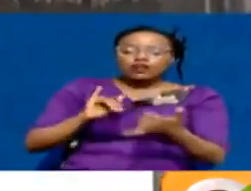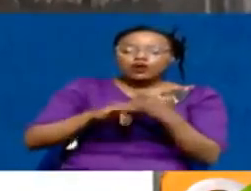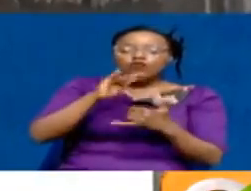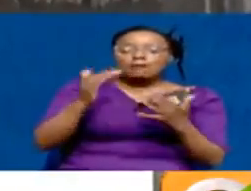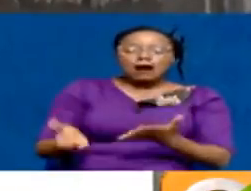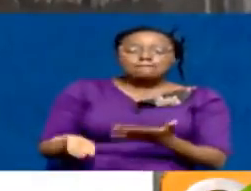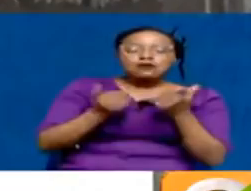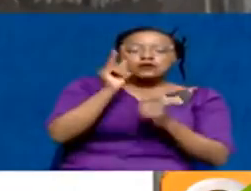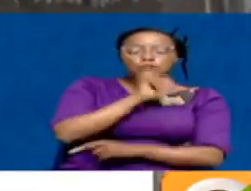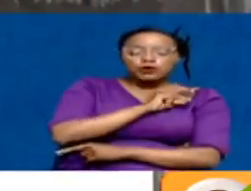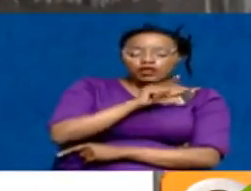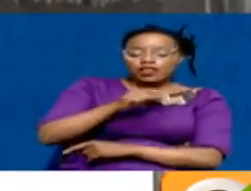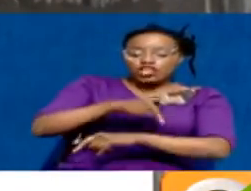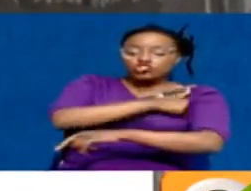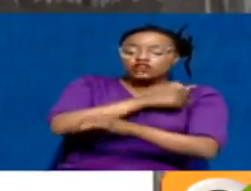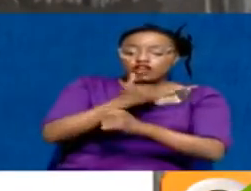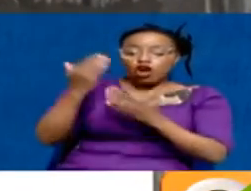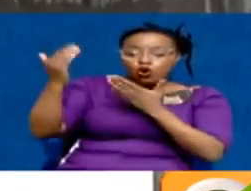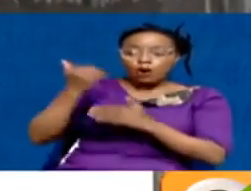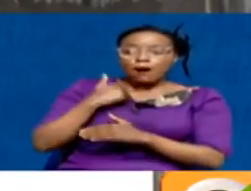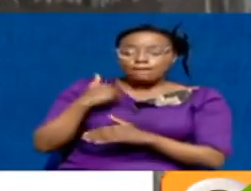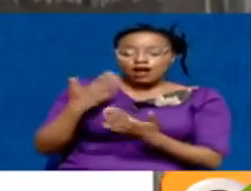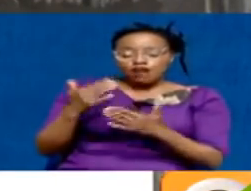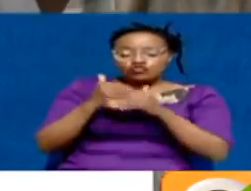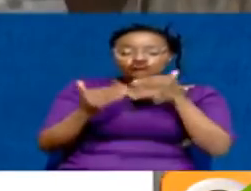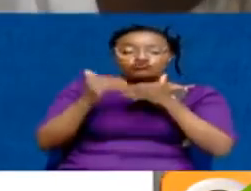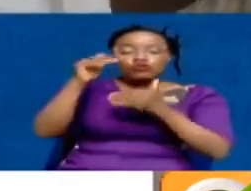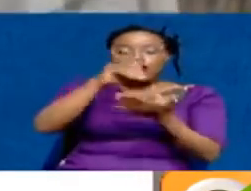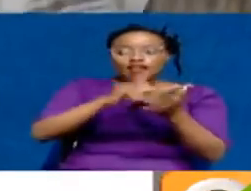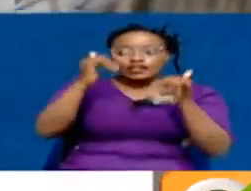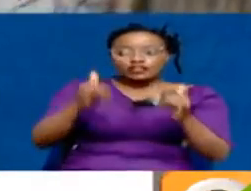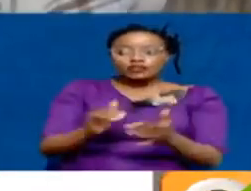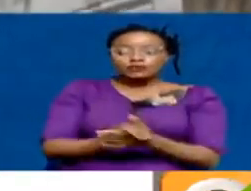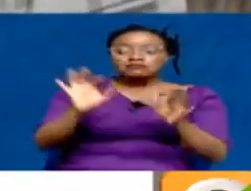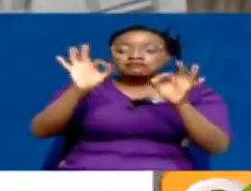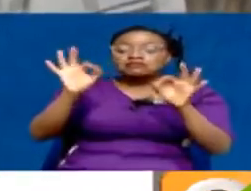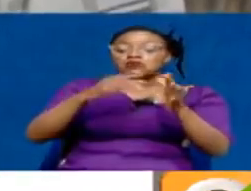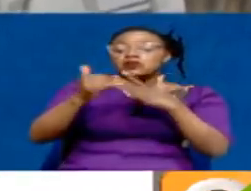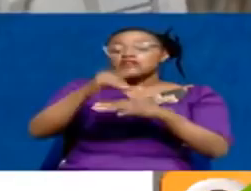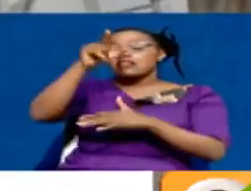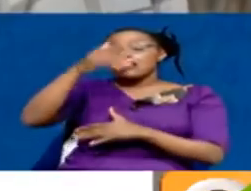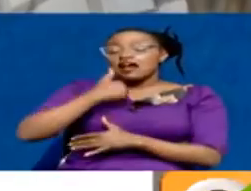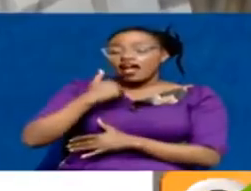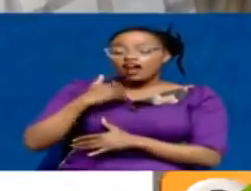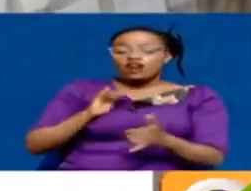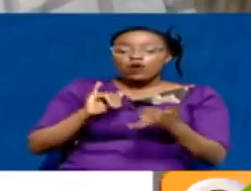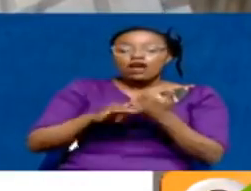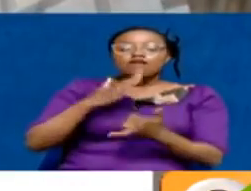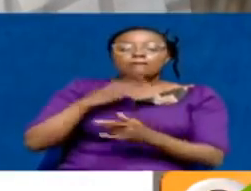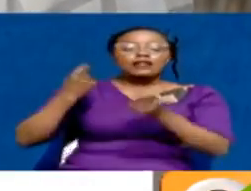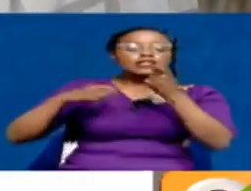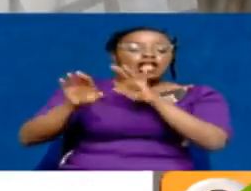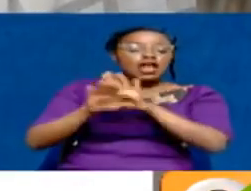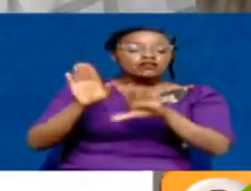kuondoka. Suleiman yuko na matumaini ya kuifufua upya. Ajabu ni kwamba zile plot zangu zilikuwa pale juu, mkeonga aliziuta,